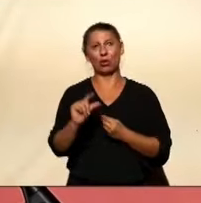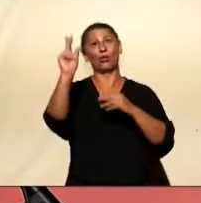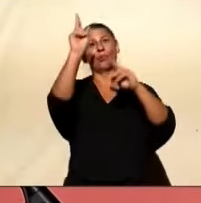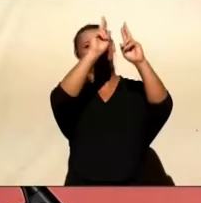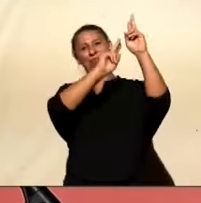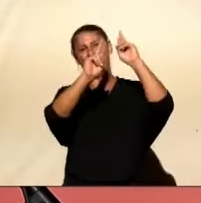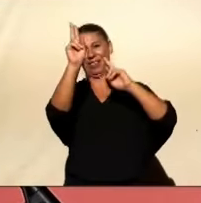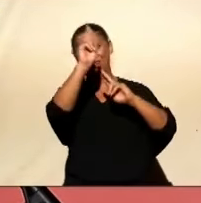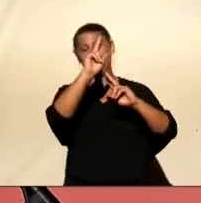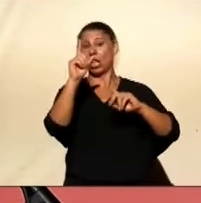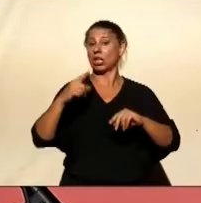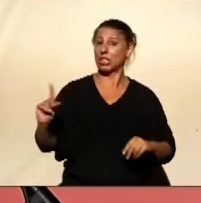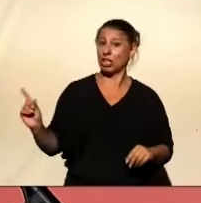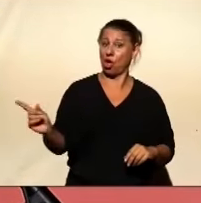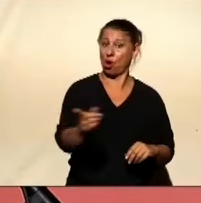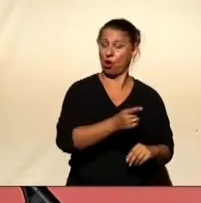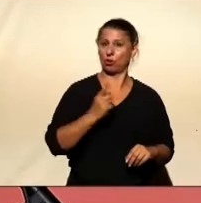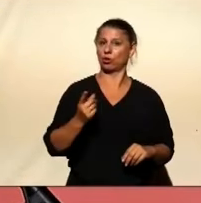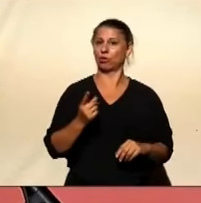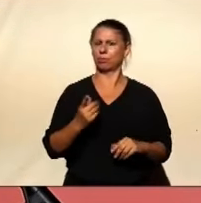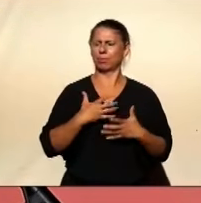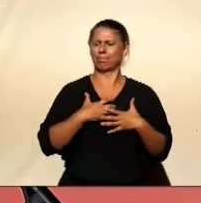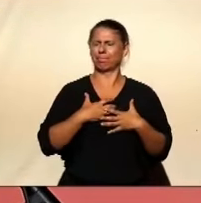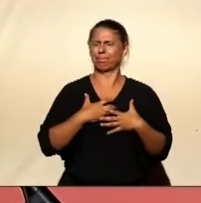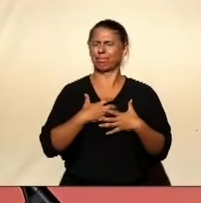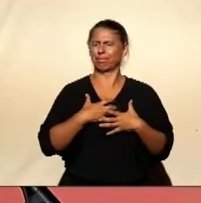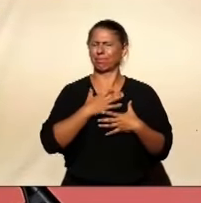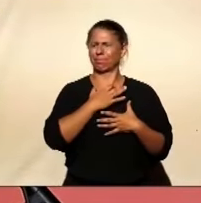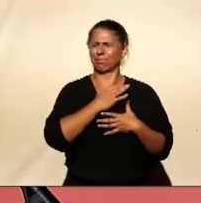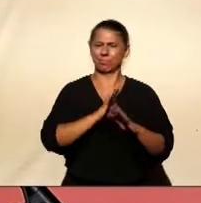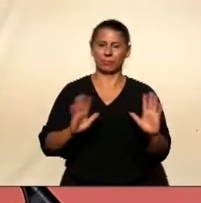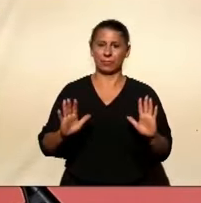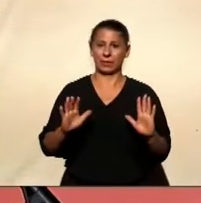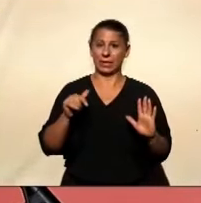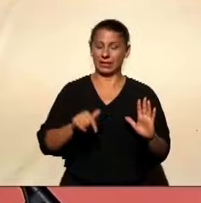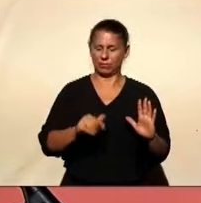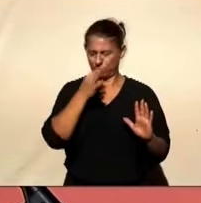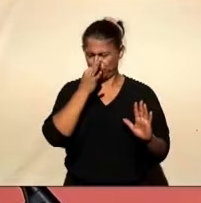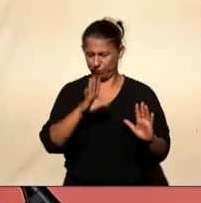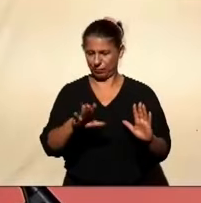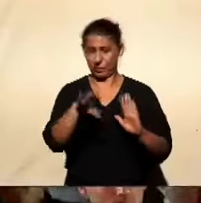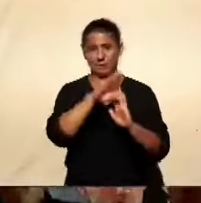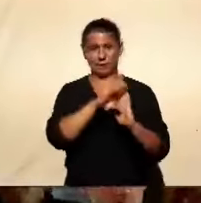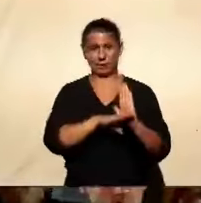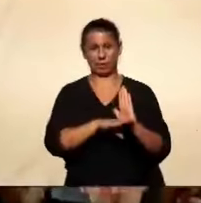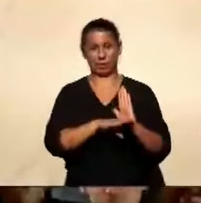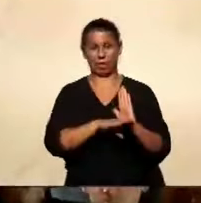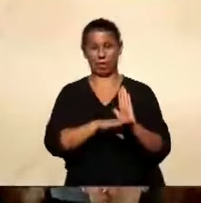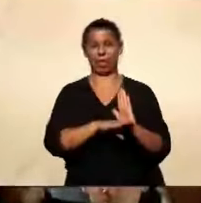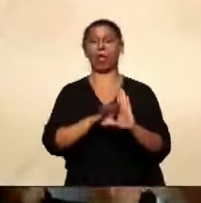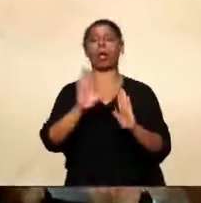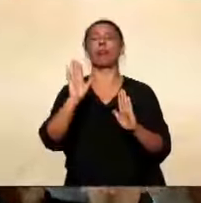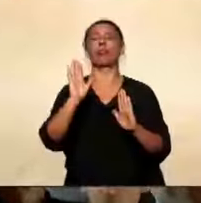ουρανό, σε όλους όσοι ασφικτιούν μέσα σε αυτό το σάπιο σύστημα. Δεν το